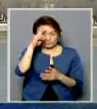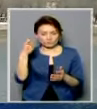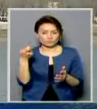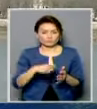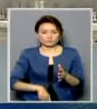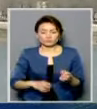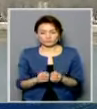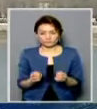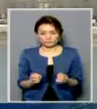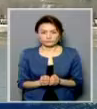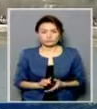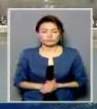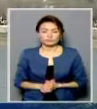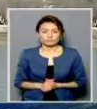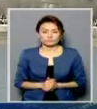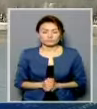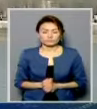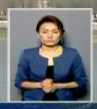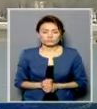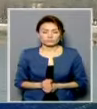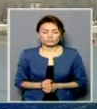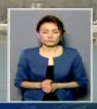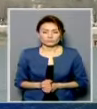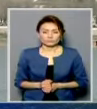туалет. Я за утро